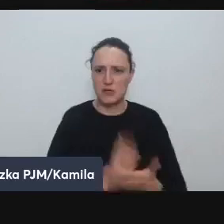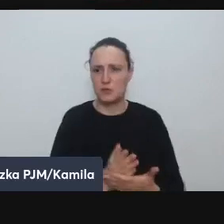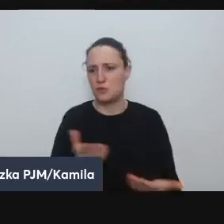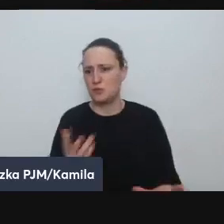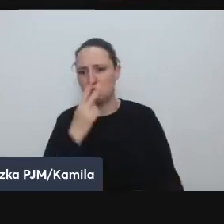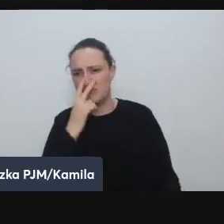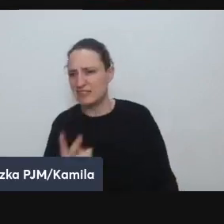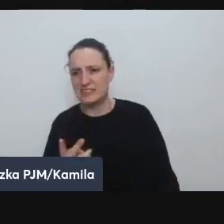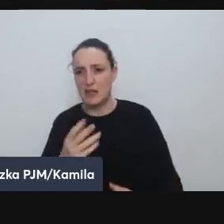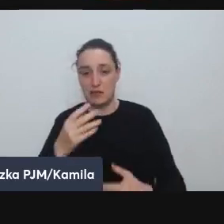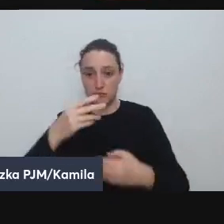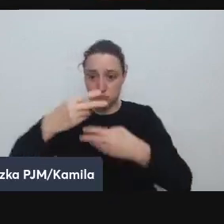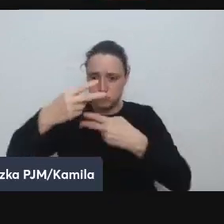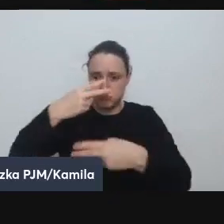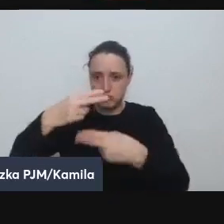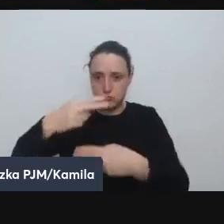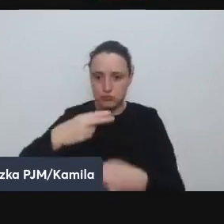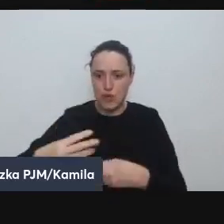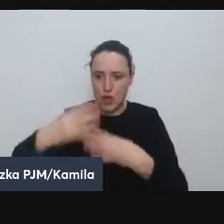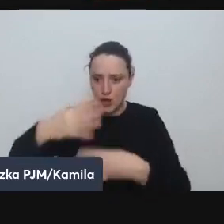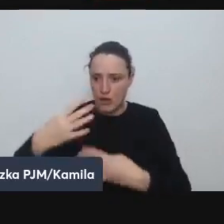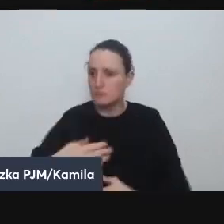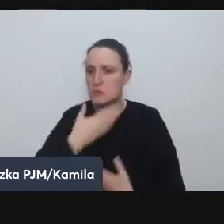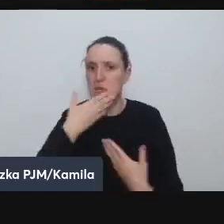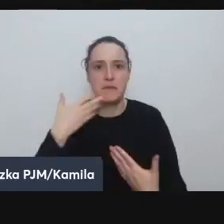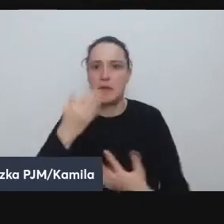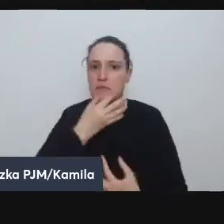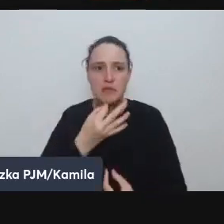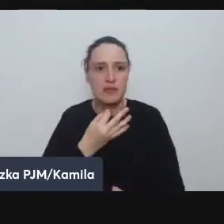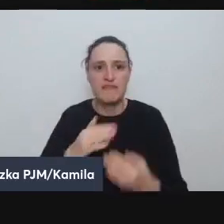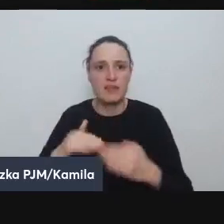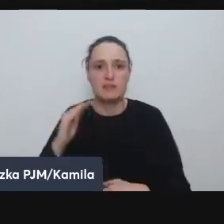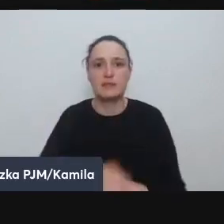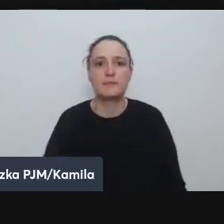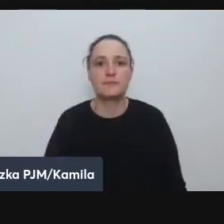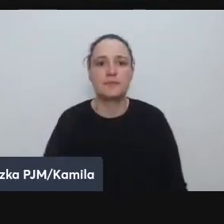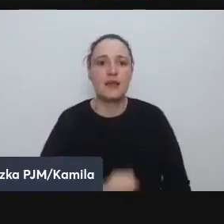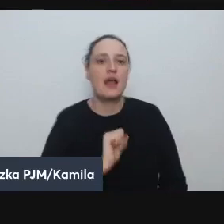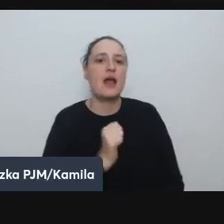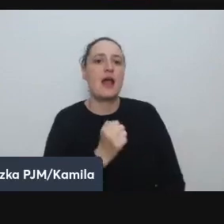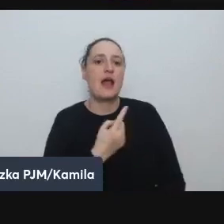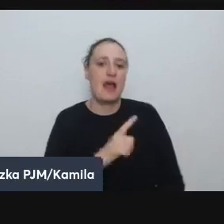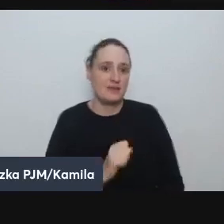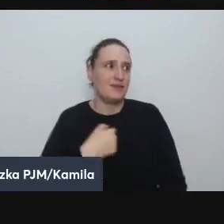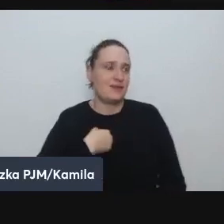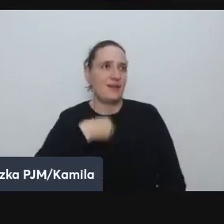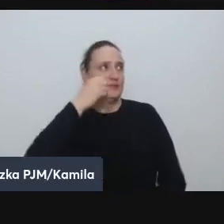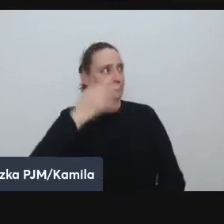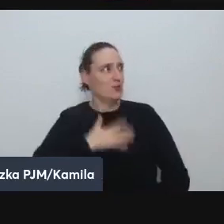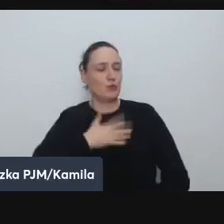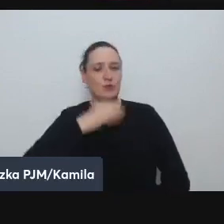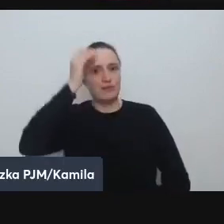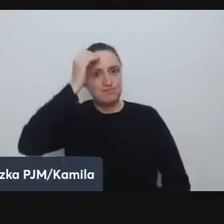że na czacie nie ma. Moja głowa jest już większa znowu, że za każdym razem, kiedy spotykam